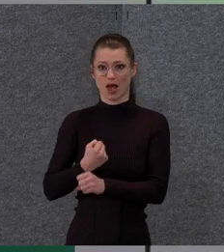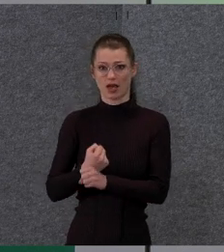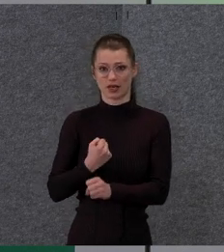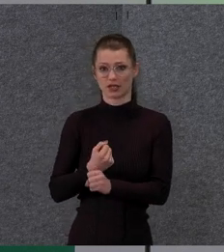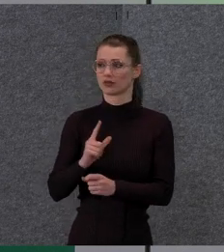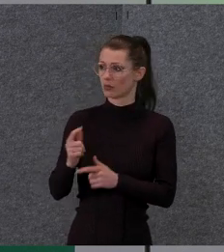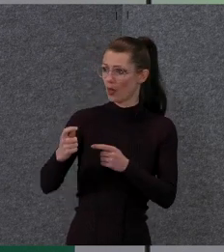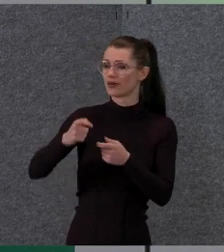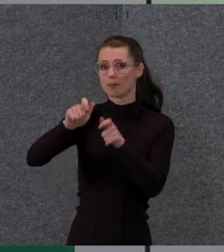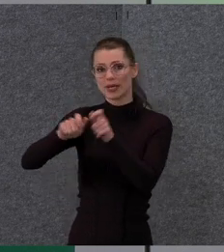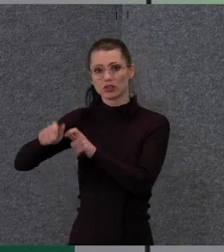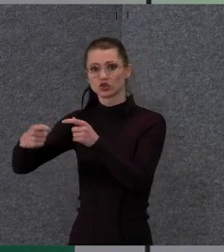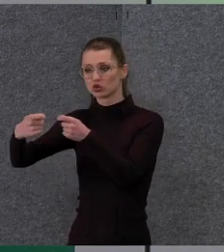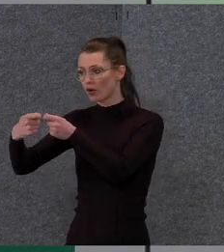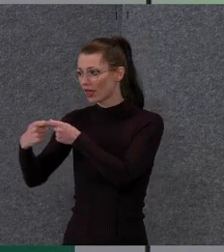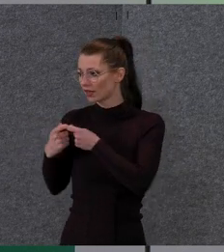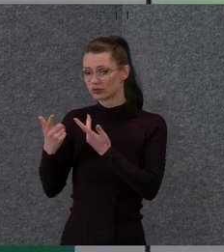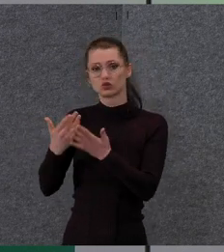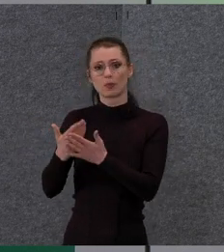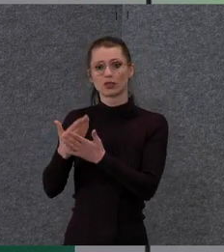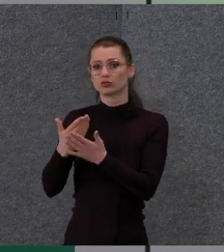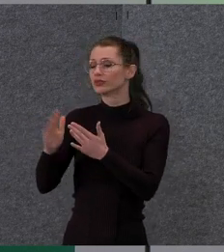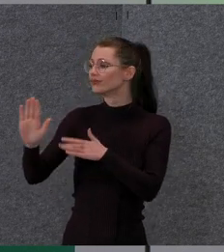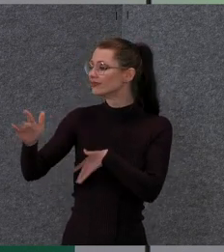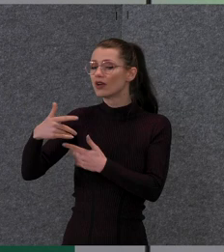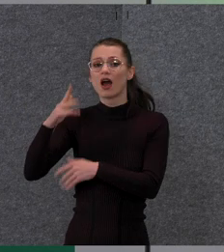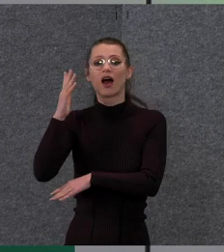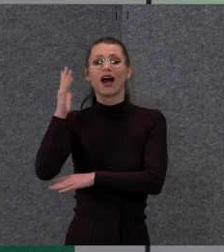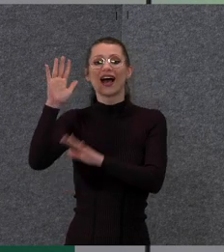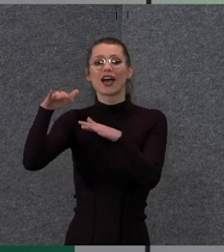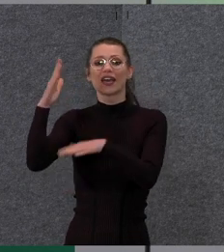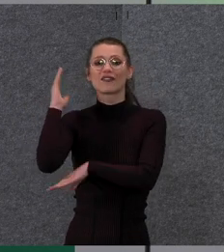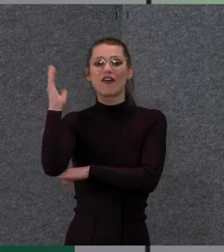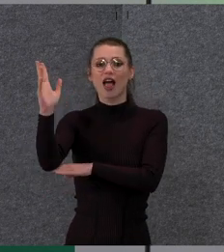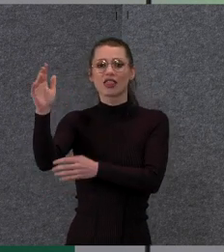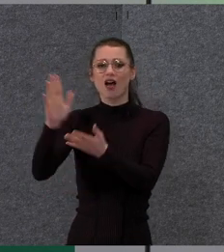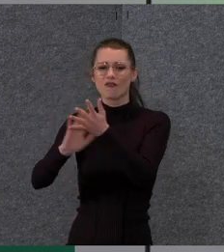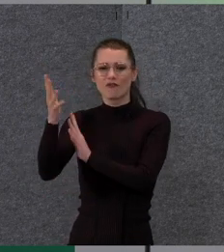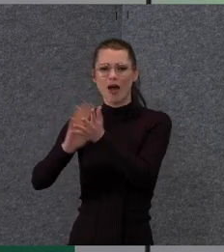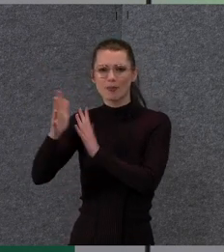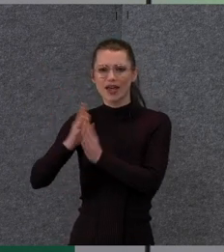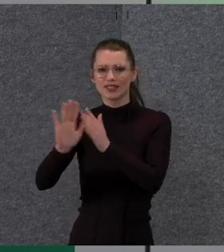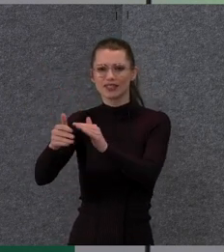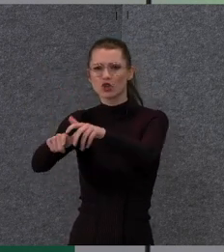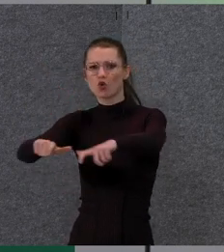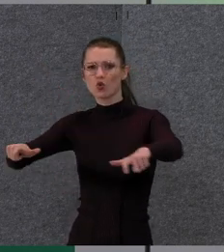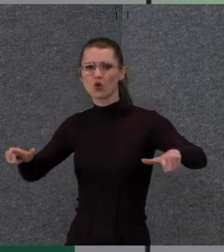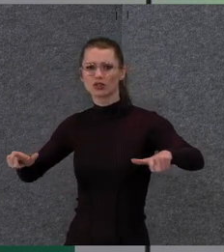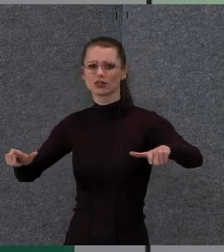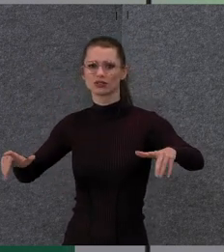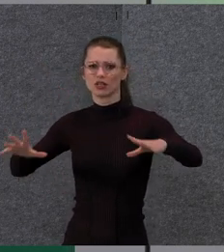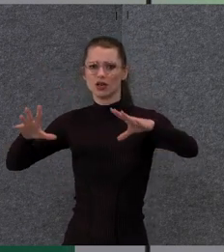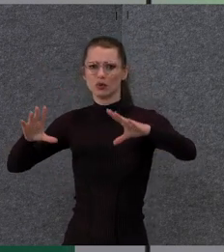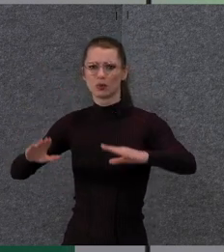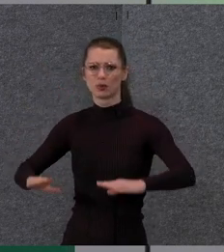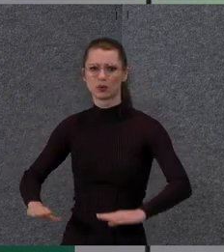Kontakt mit Menschen in Regionen, deren Regenwälder schon verbrennen, deren Küsten versinken und deren